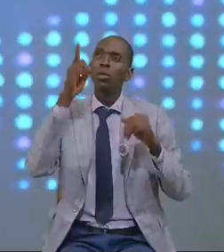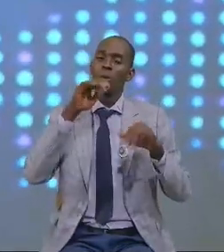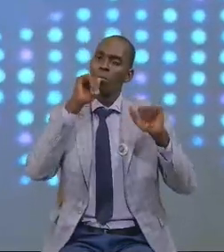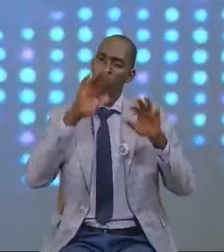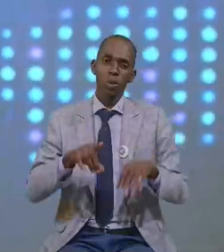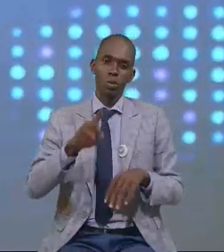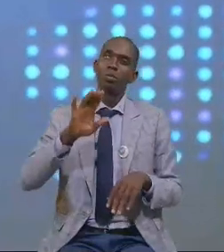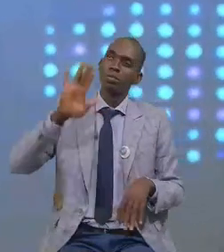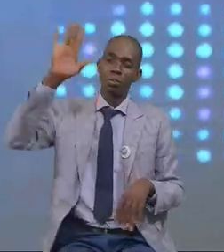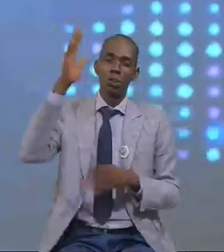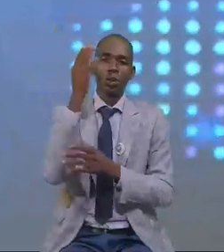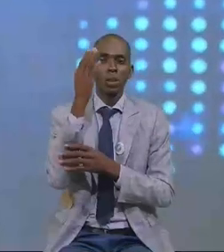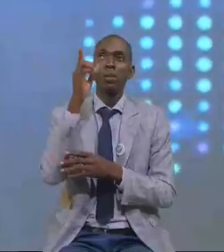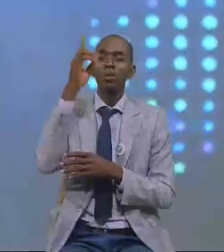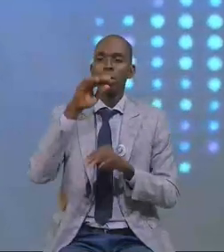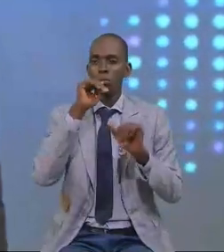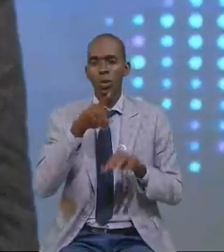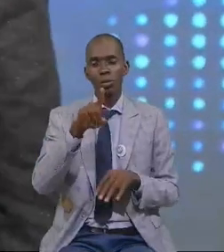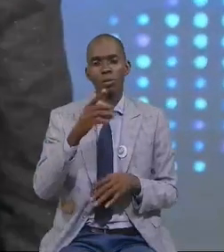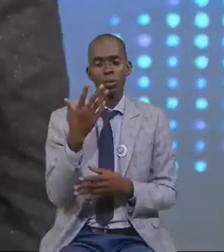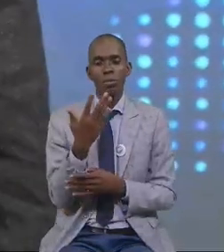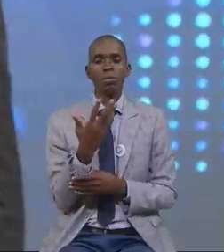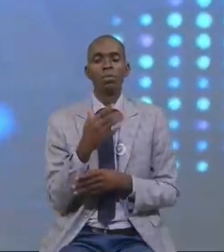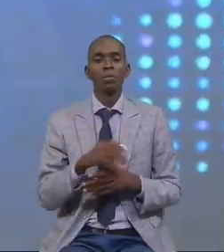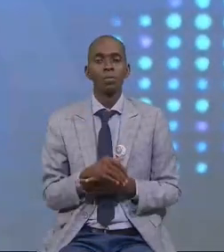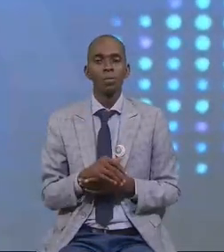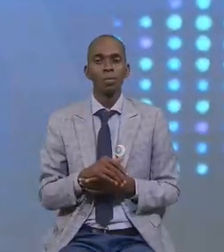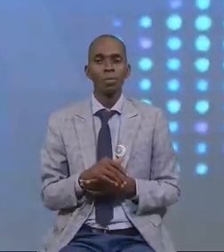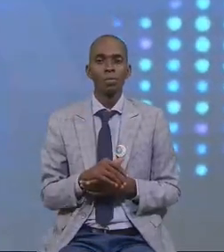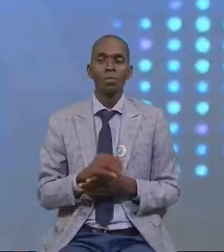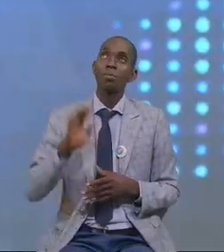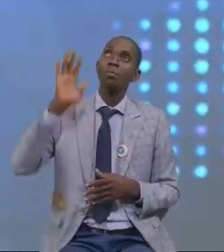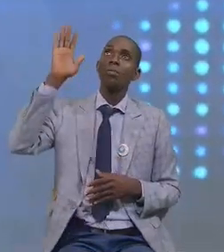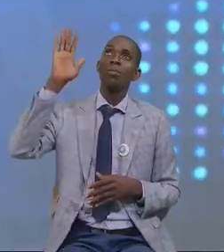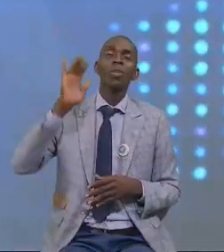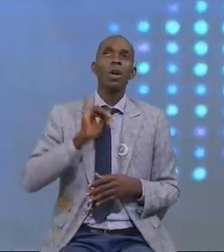Seigneur te bénisse là-bas, qu'il te bénisse là-bas, lève la main là-bas,